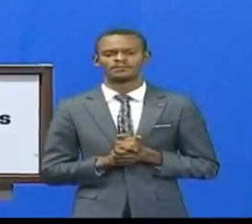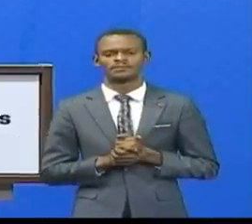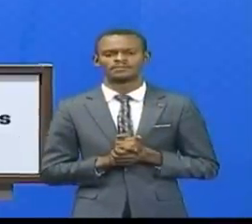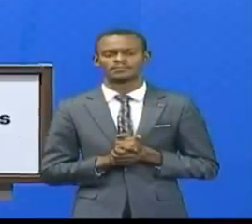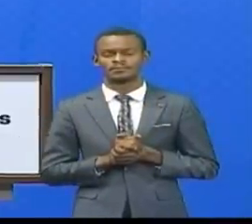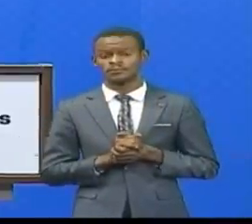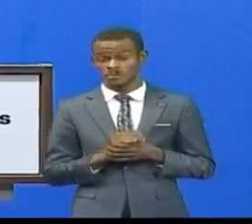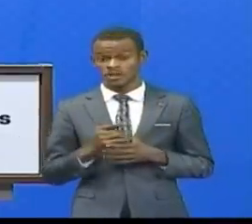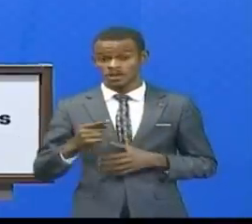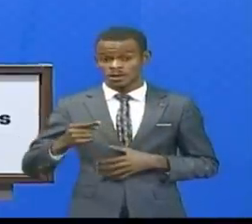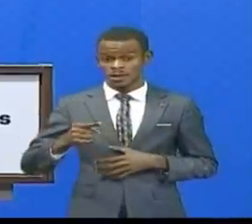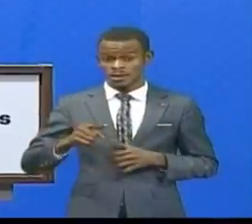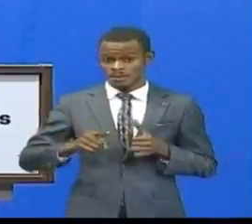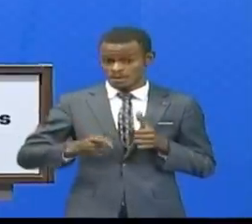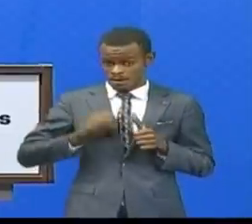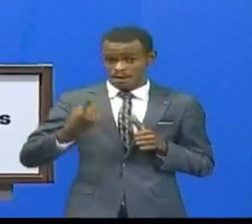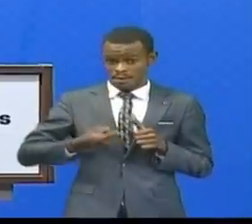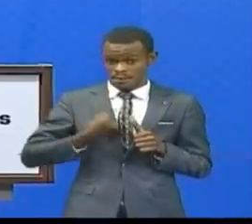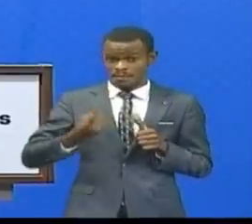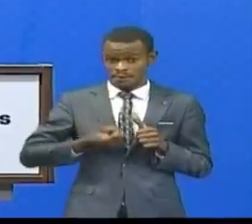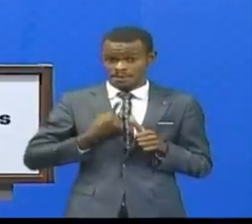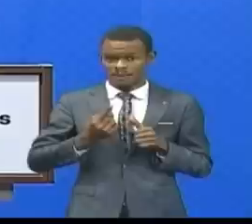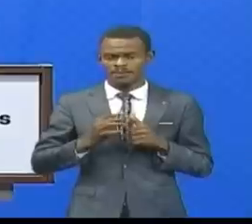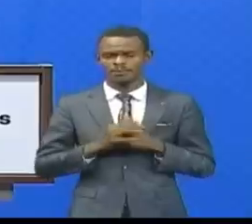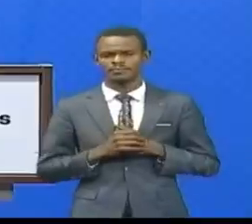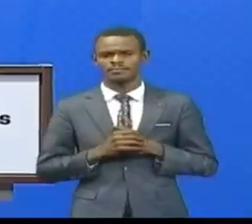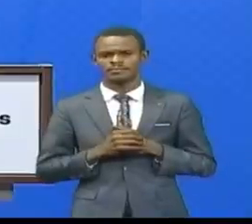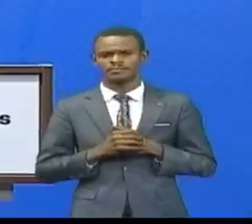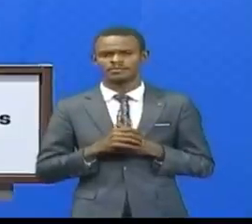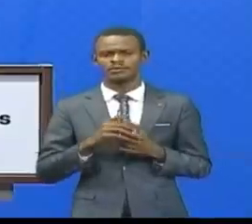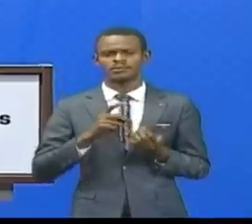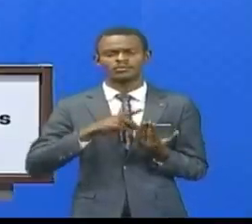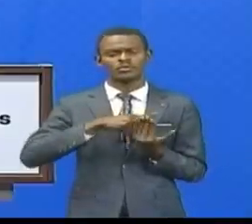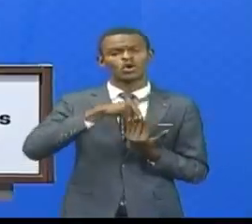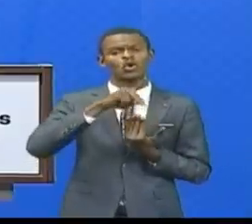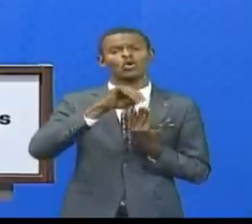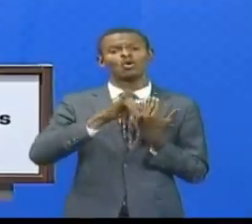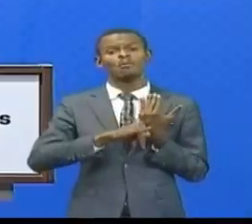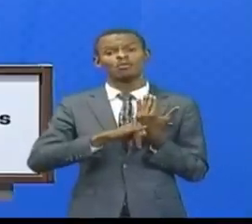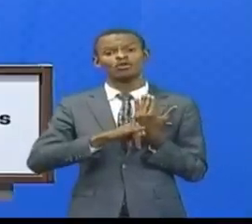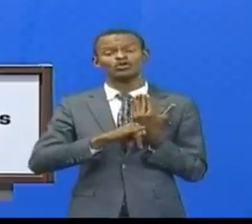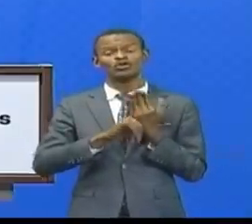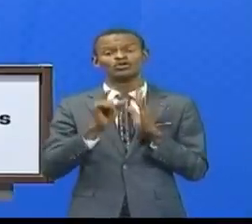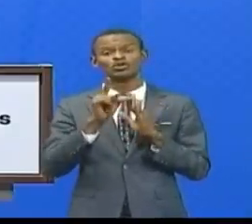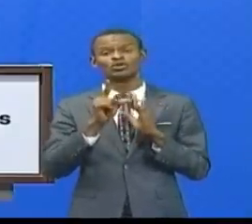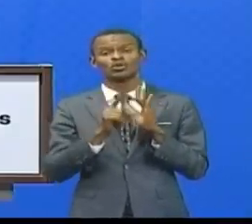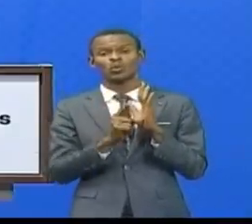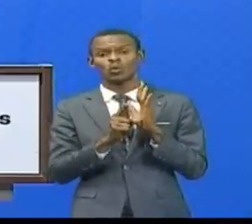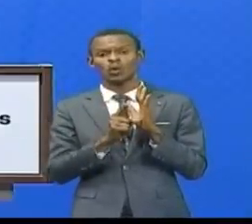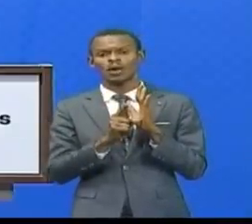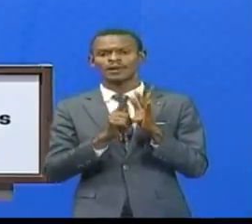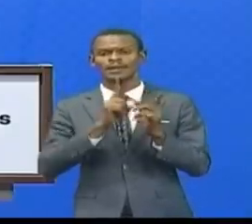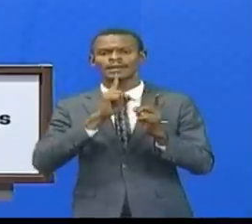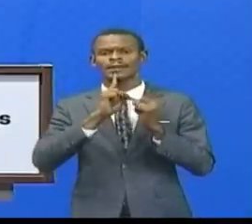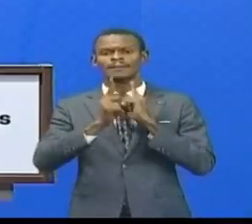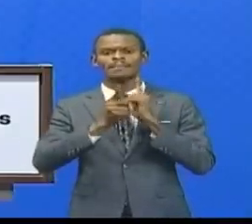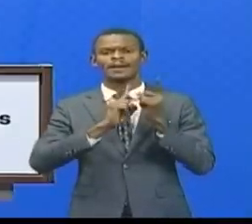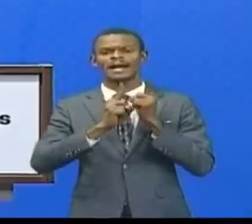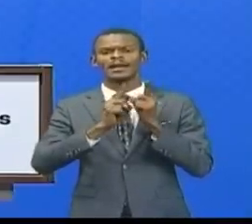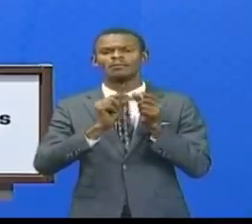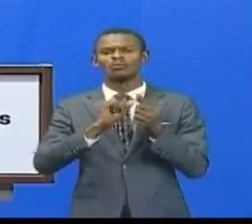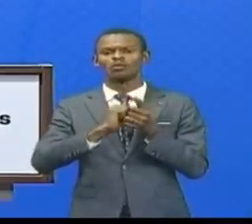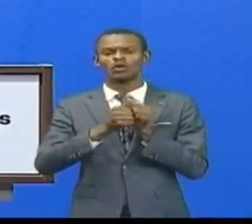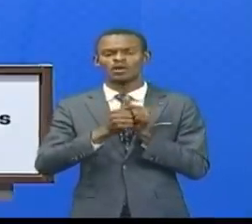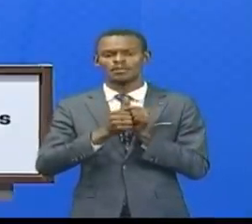En premier lieu, le projet de loi portant autorisation de la prorogation de l'état de